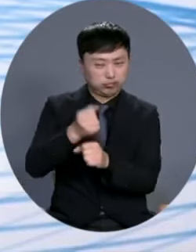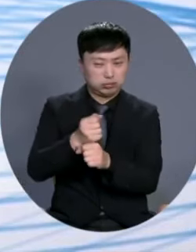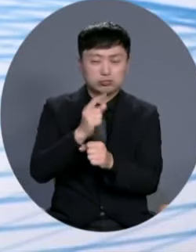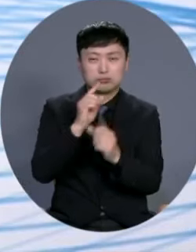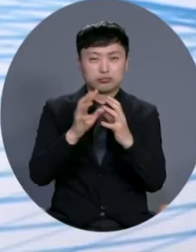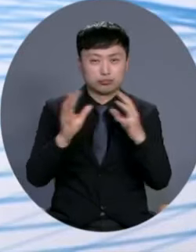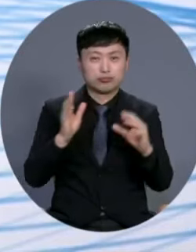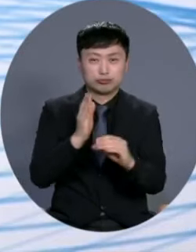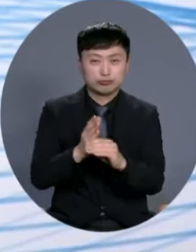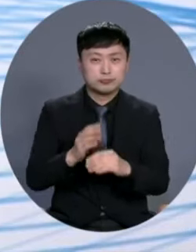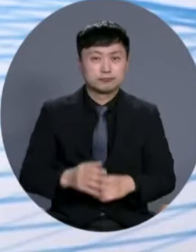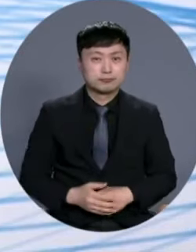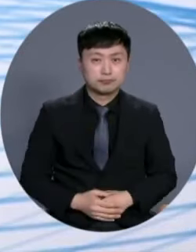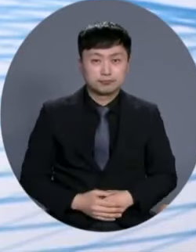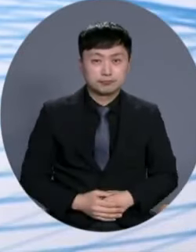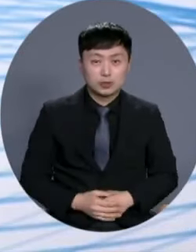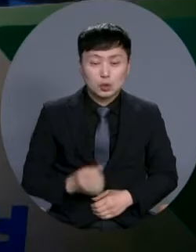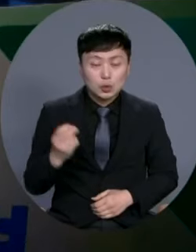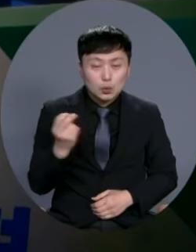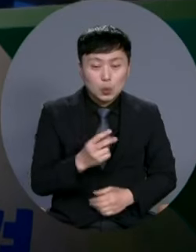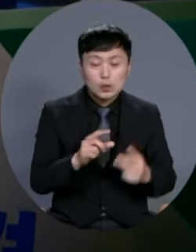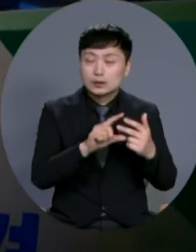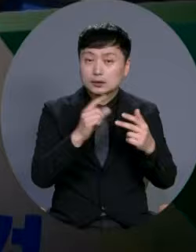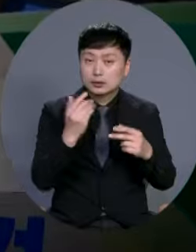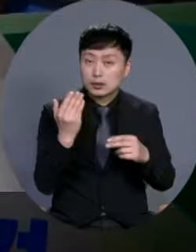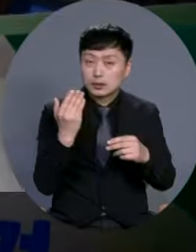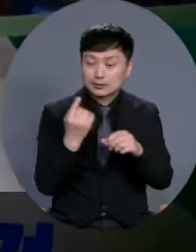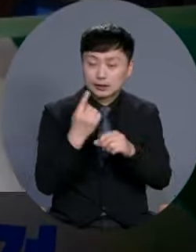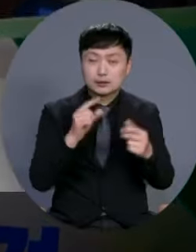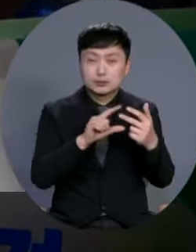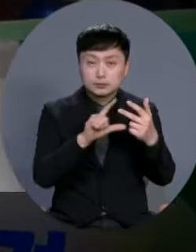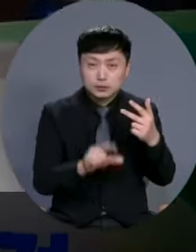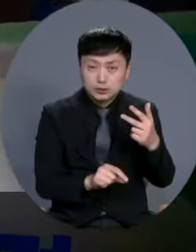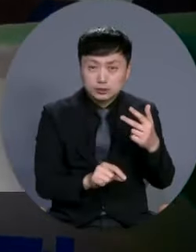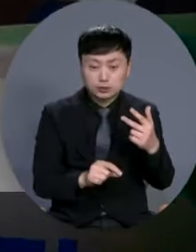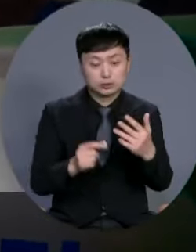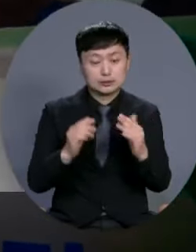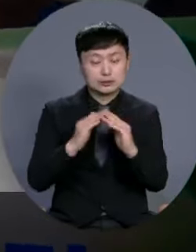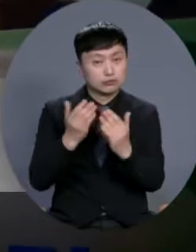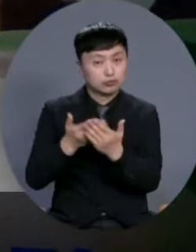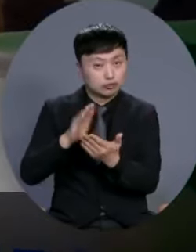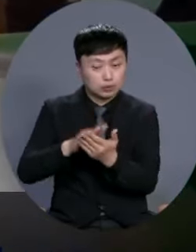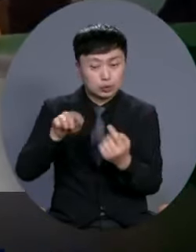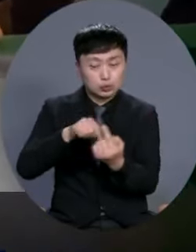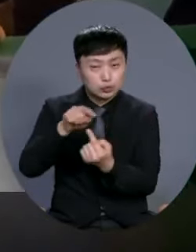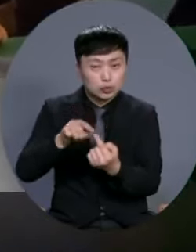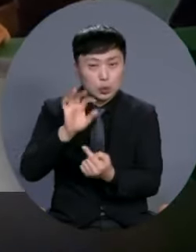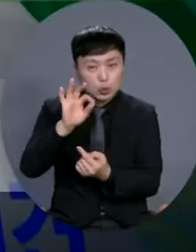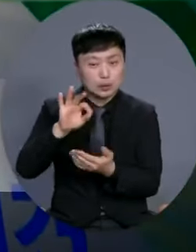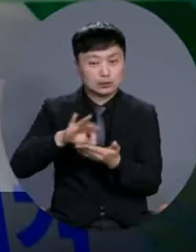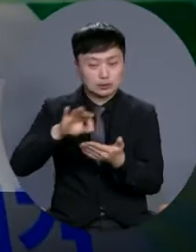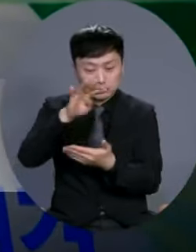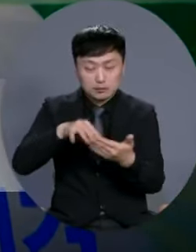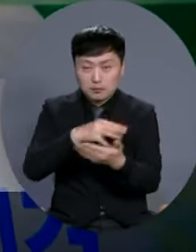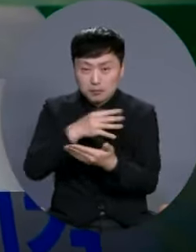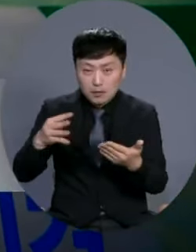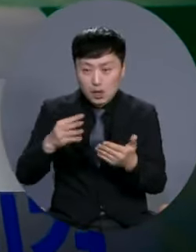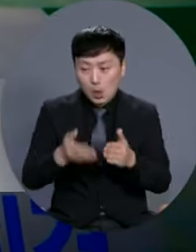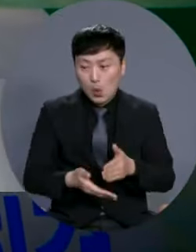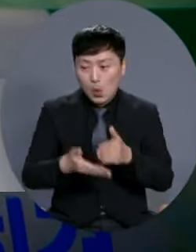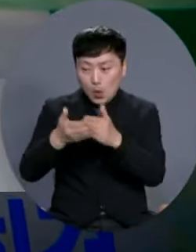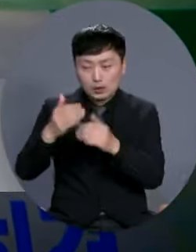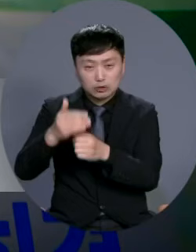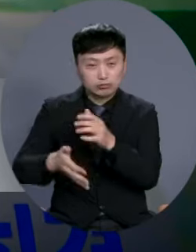일었습니다. 같은 해 7월 유수민이 관사 리모델링과 운영비 등에 대한 행정정보 공개를 청구했지만